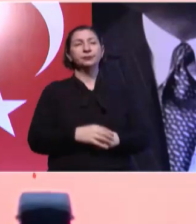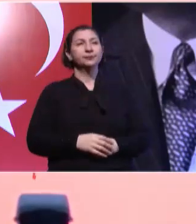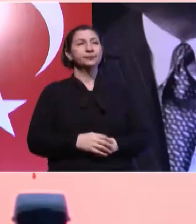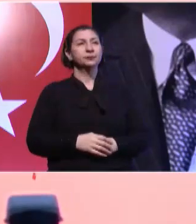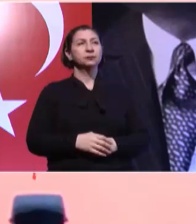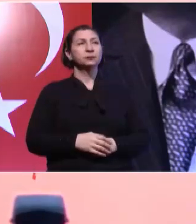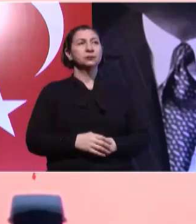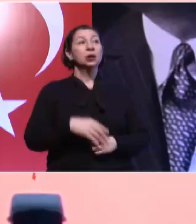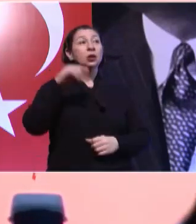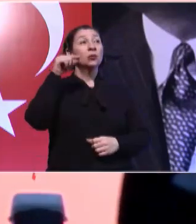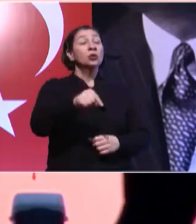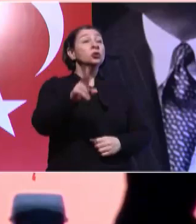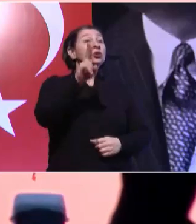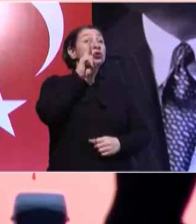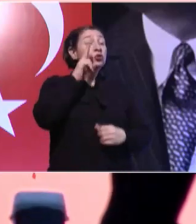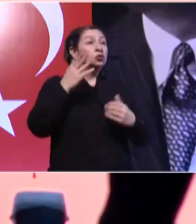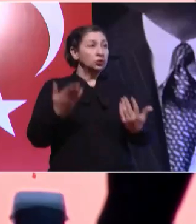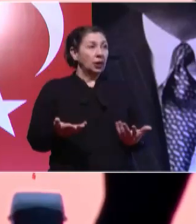Bunun sonuçlarını